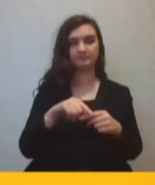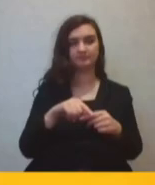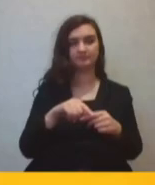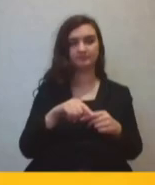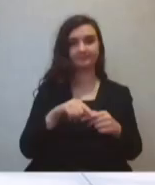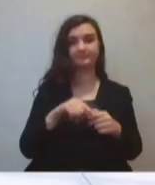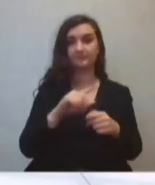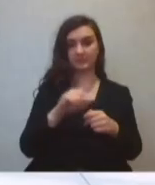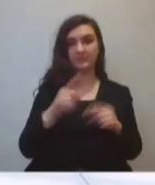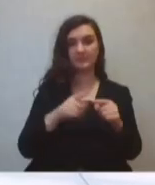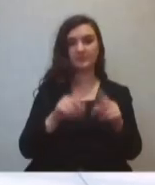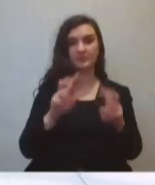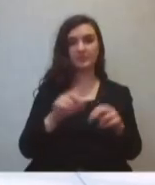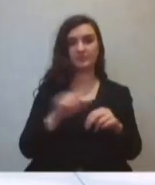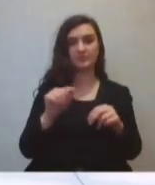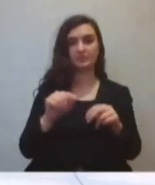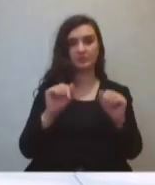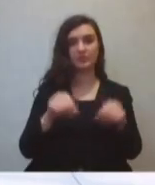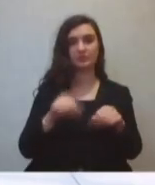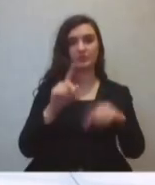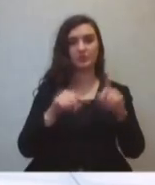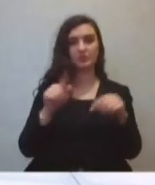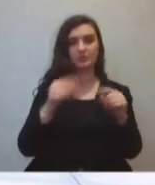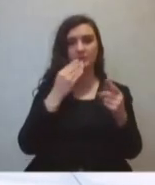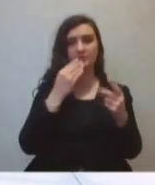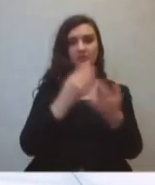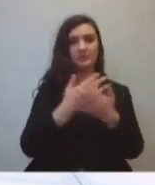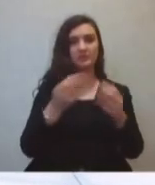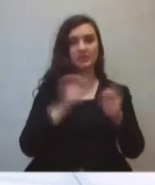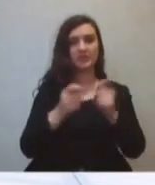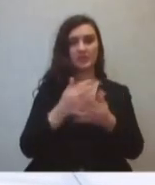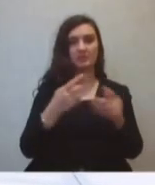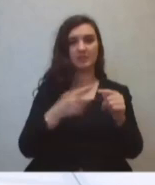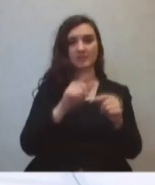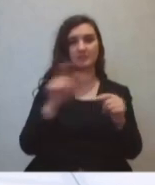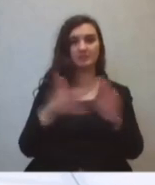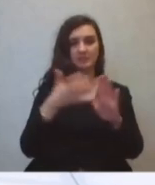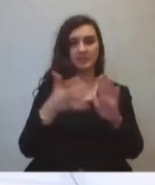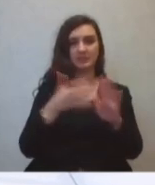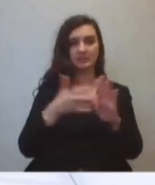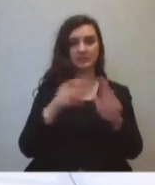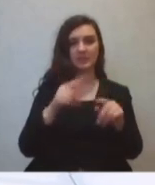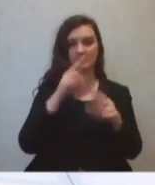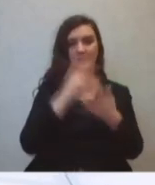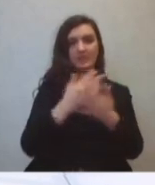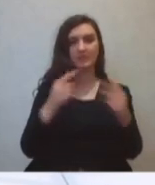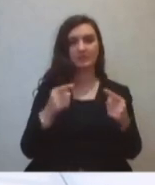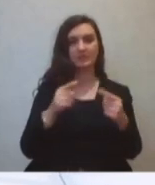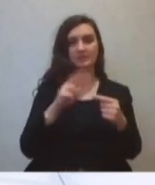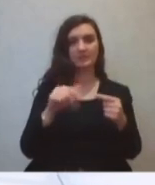ანუ საგანი, ეს იმას ნიშნავს, რომ შეიძლება ზოგიერთი საკვები ნივთიერება ამ ადამიანებს აკლდეთ ამ მედიკამენტების